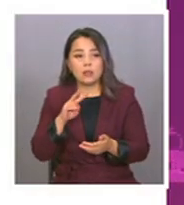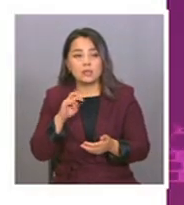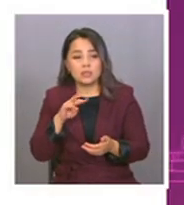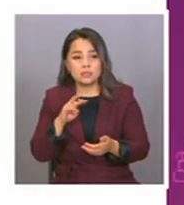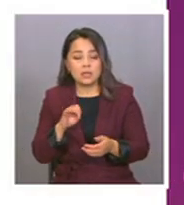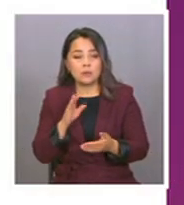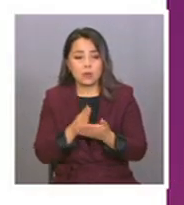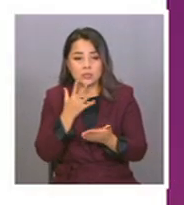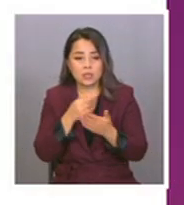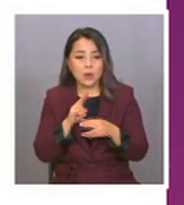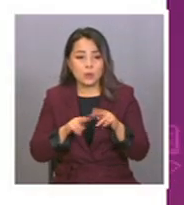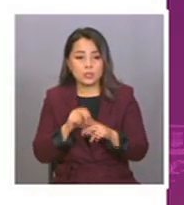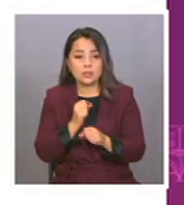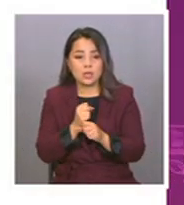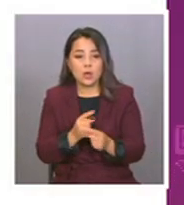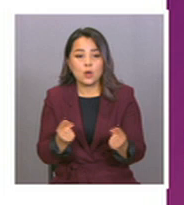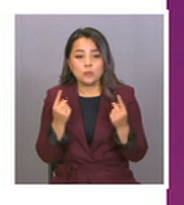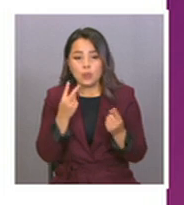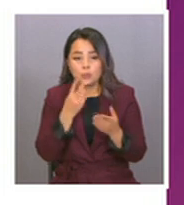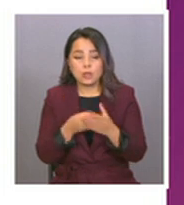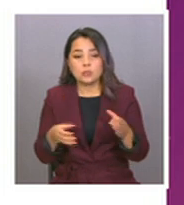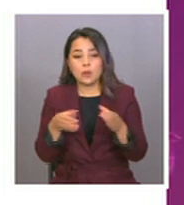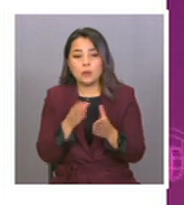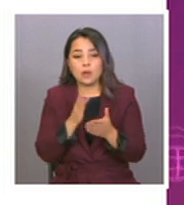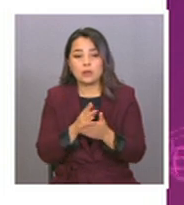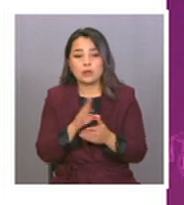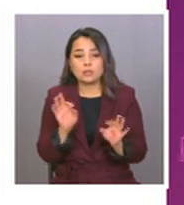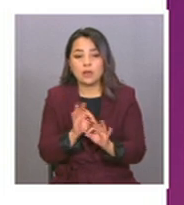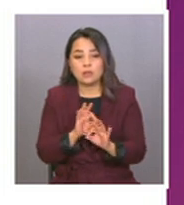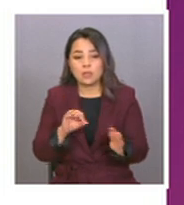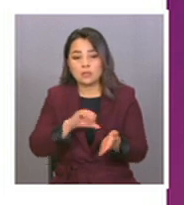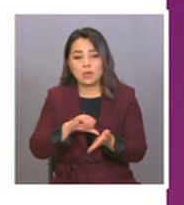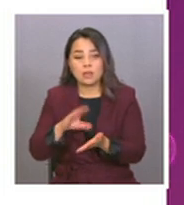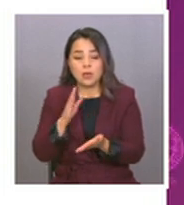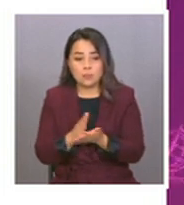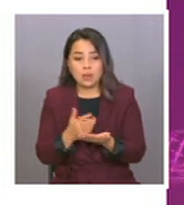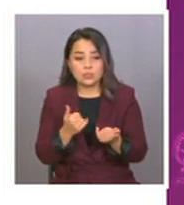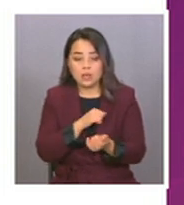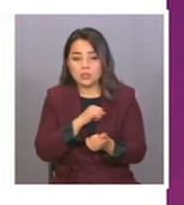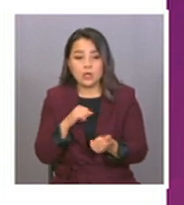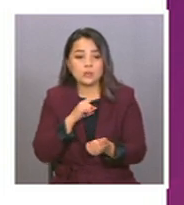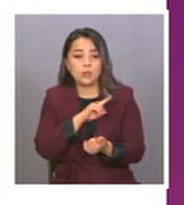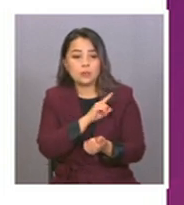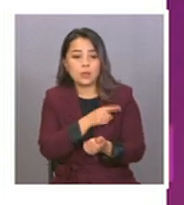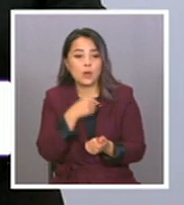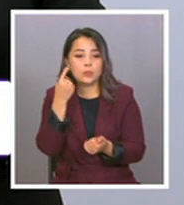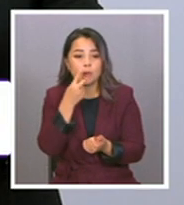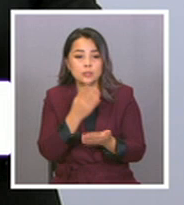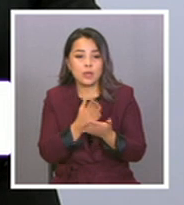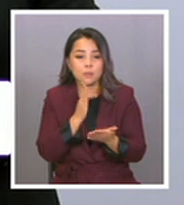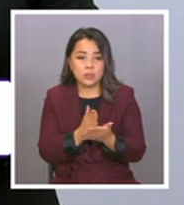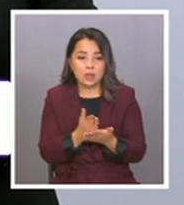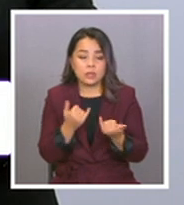жүйе бойынша ең ірі жүйелік топ класс деп аталады, ал ең кіші жүйелік топ ол түр деп аталады.